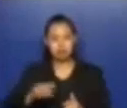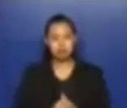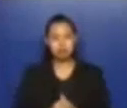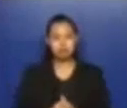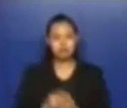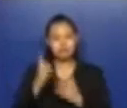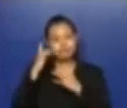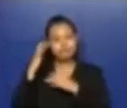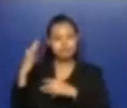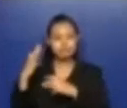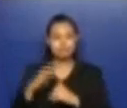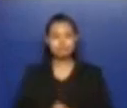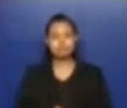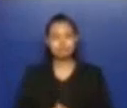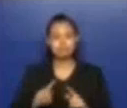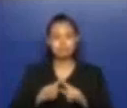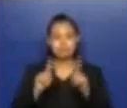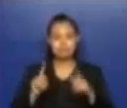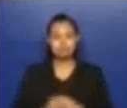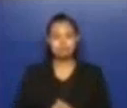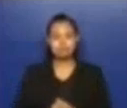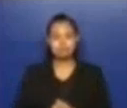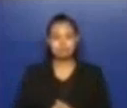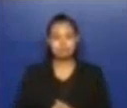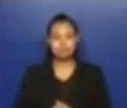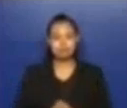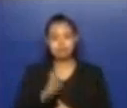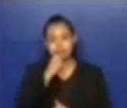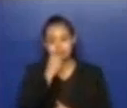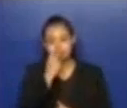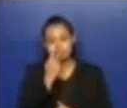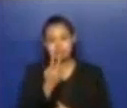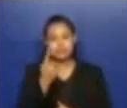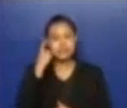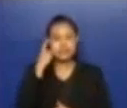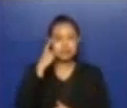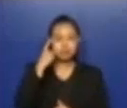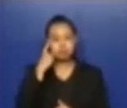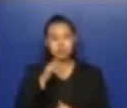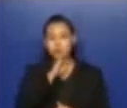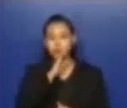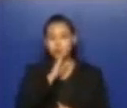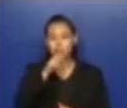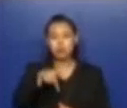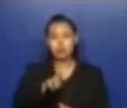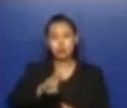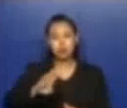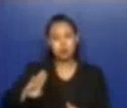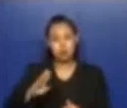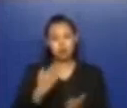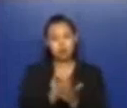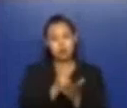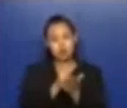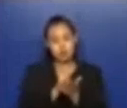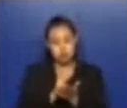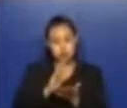วังแต่ในขณะเดียวกันครับลองนึกภาพดูว่าหากพระราชบัญญัติเงินกู้เพื่อการ